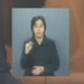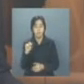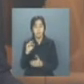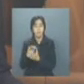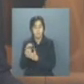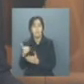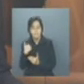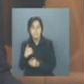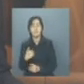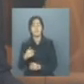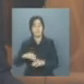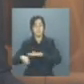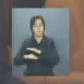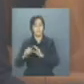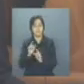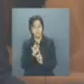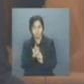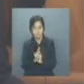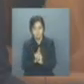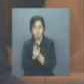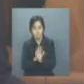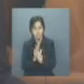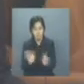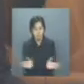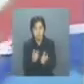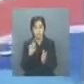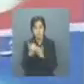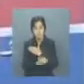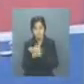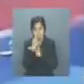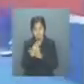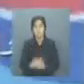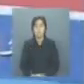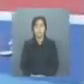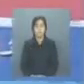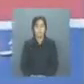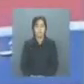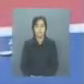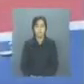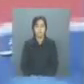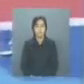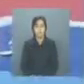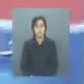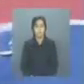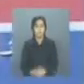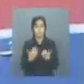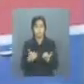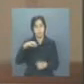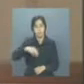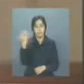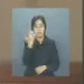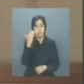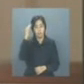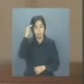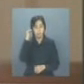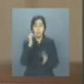สร้างฐานอำนาจแก่นายคิมจองอุนติดตามในรอบโลกวันนี้ค่ะวันนี้สถานีโทรทัศน์ของเกาหลีเหนือน